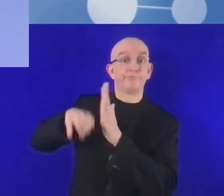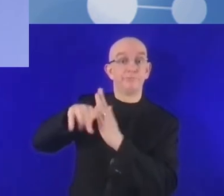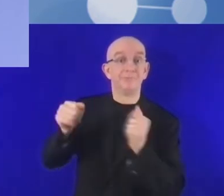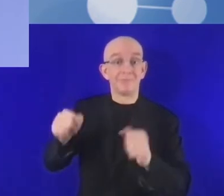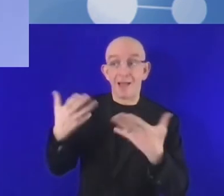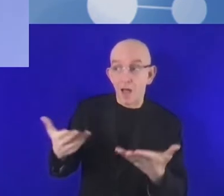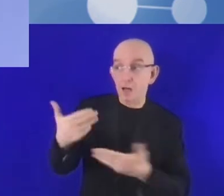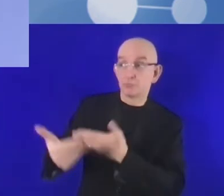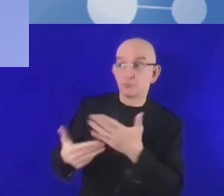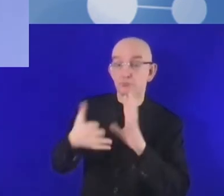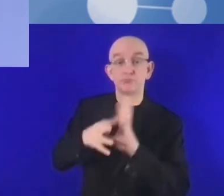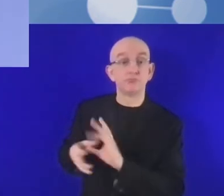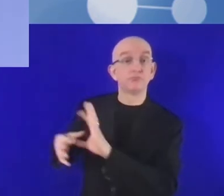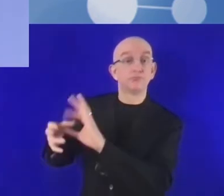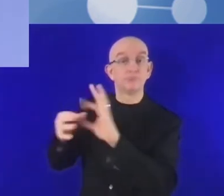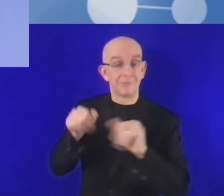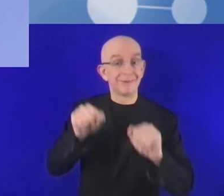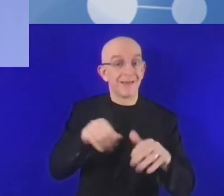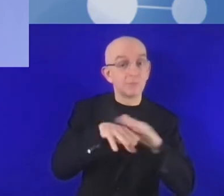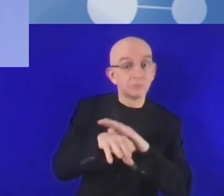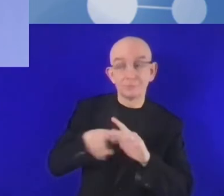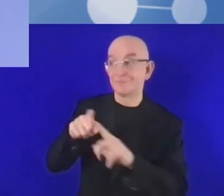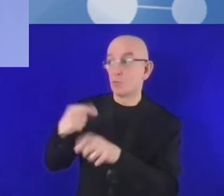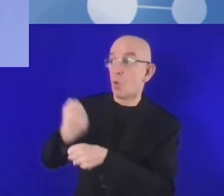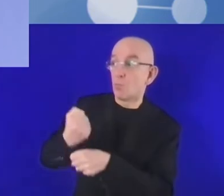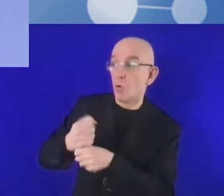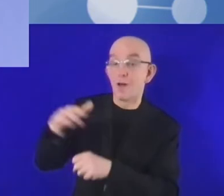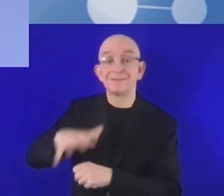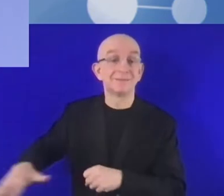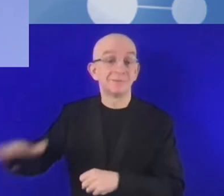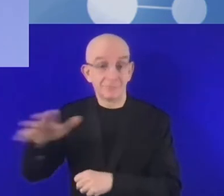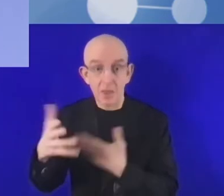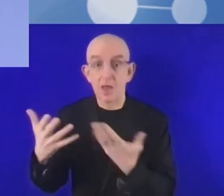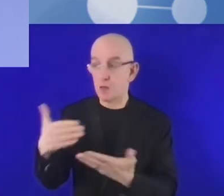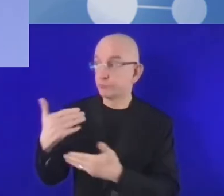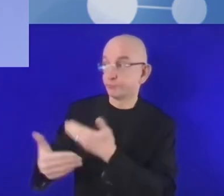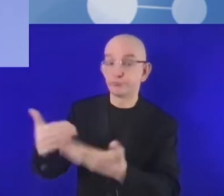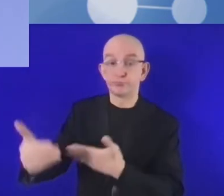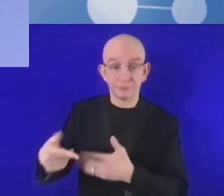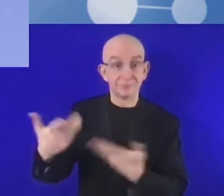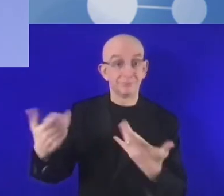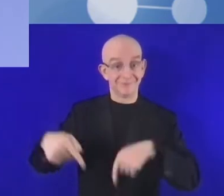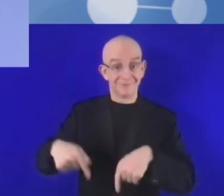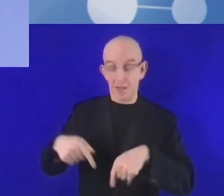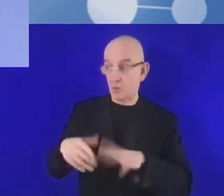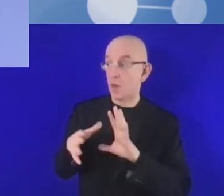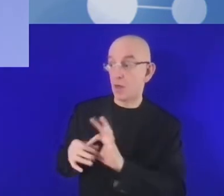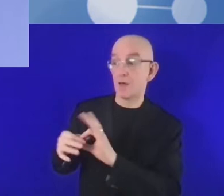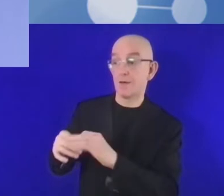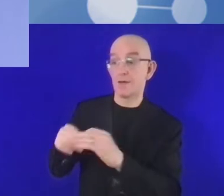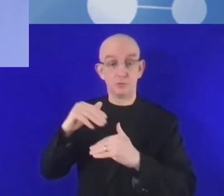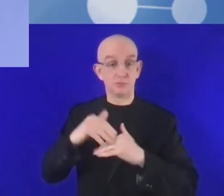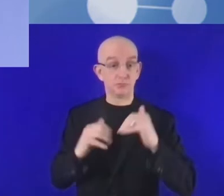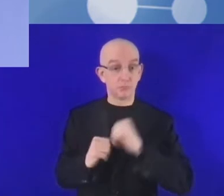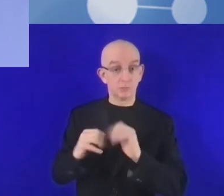而且其他方面也是非常缺乏的。那么在数字发展的方面虽然有一些发展，但是我